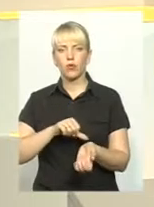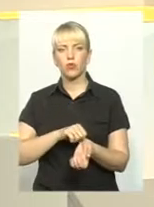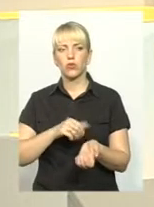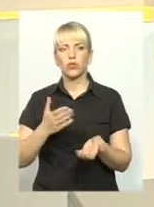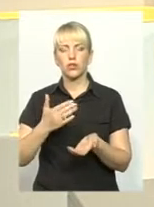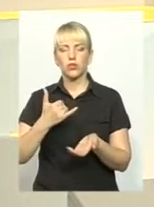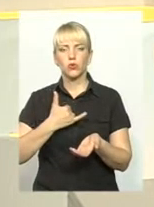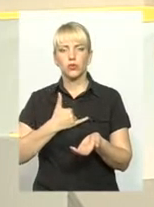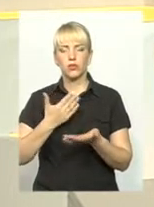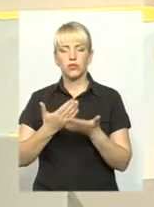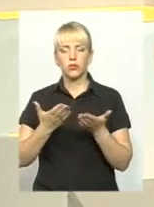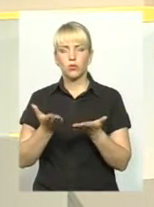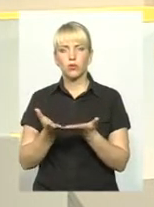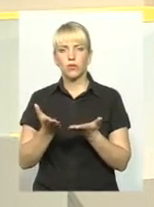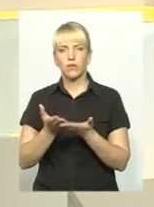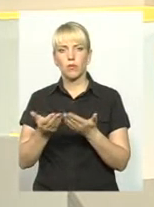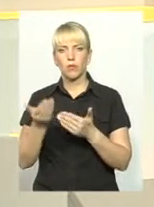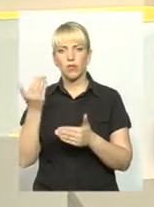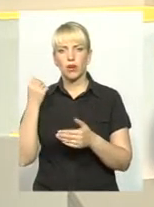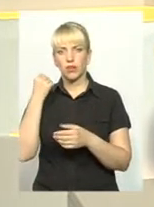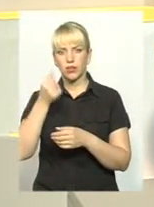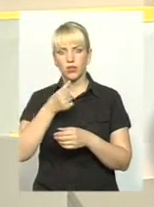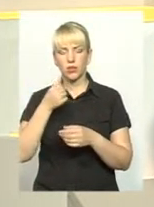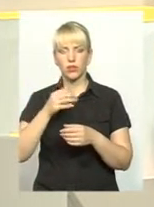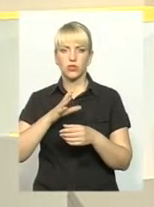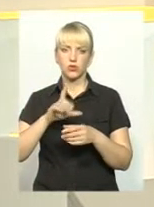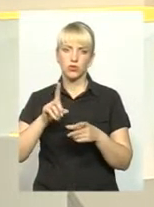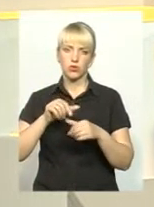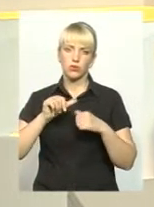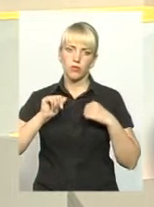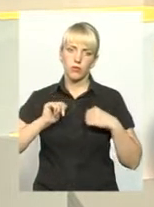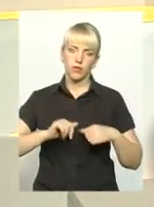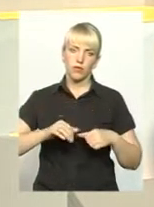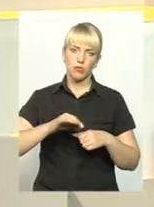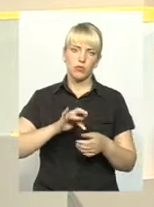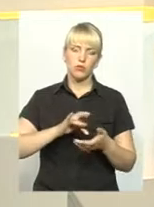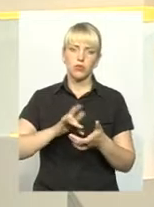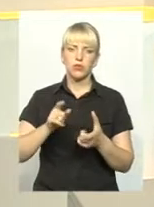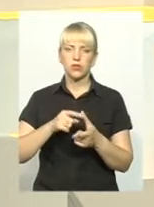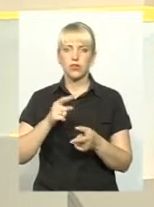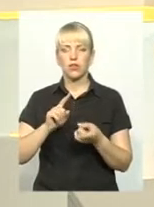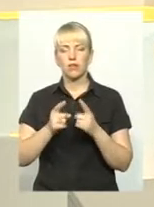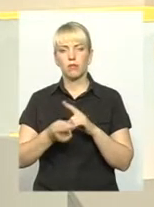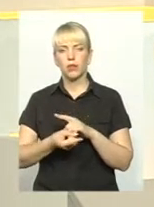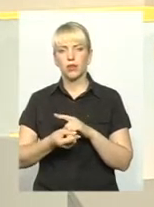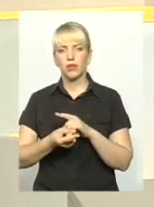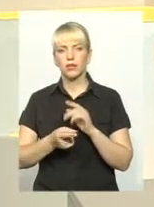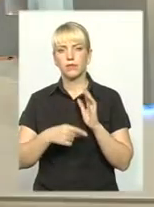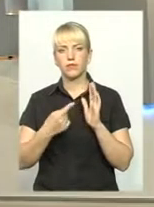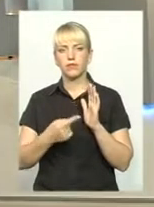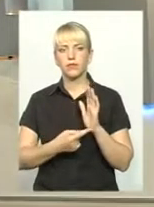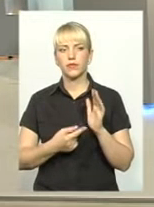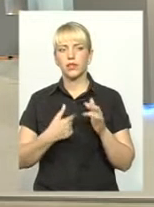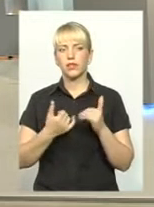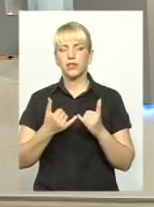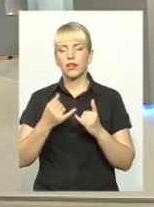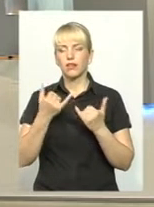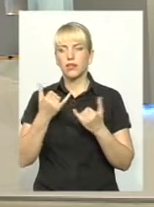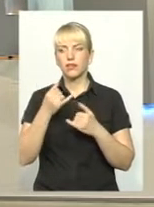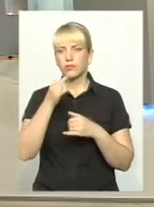якщо порівнювати попередні роки, стало спокійніше в обласному центрі чи навпаки? Ще наразі так не можна сказати.